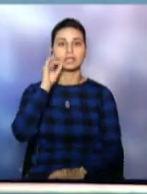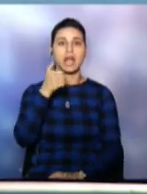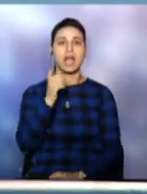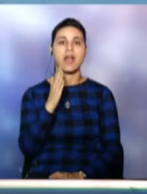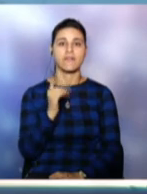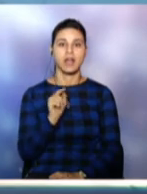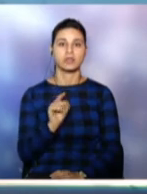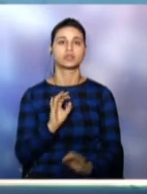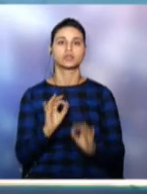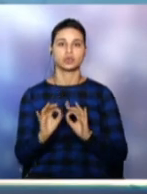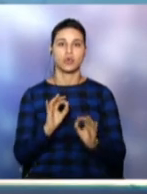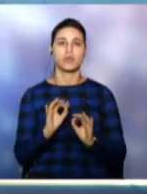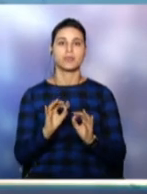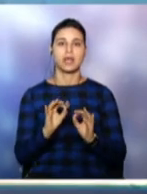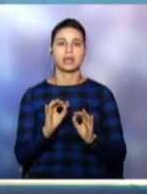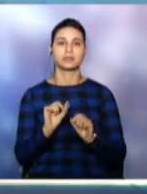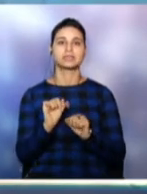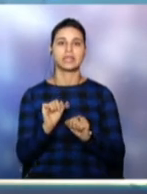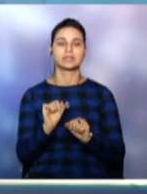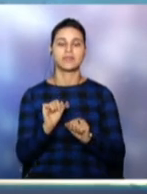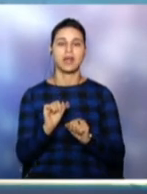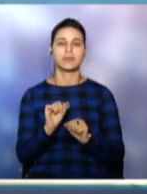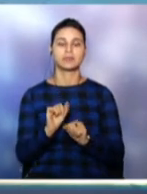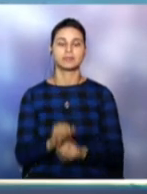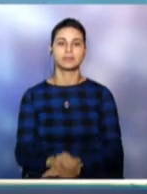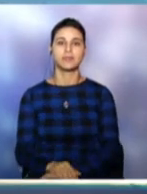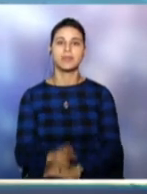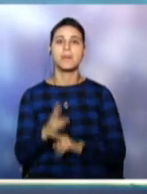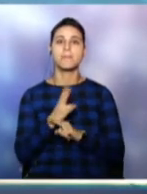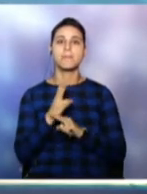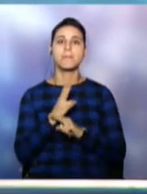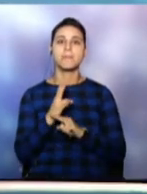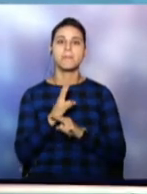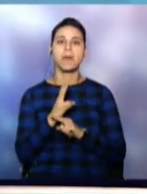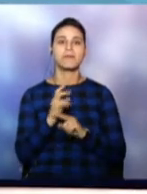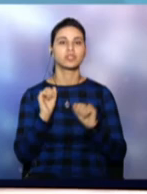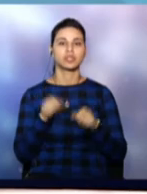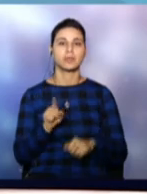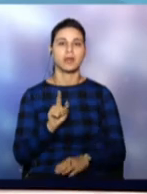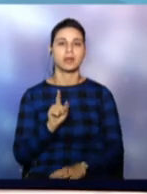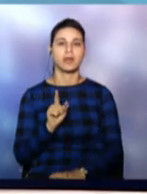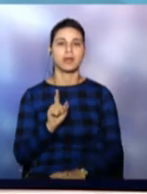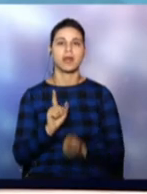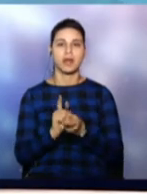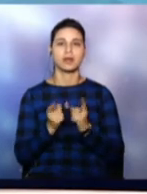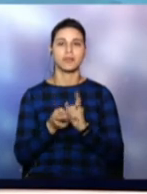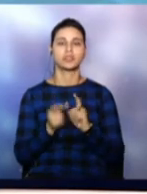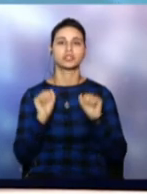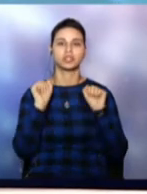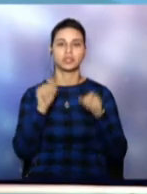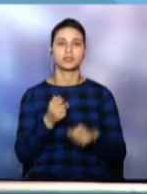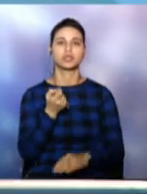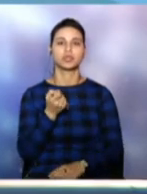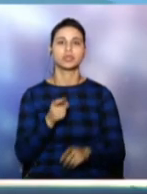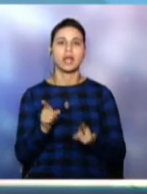კოფეინს, ზომიერების დაცვამ არათუ მავნეობა შეიძლება არ გამოიწვიოს, არამედ შეიძლება